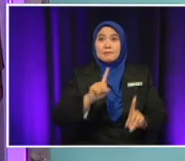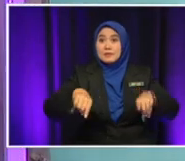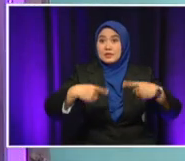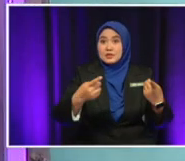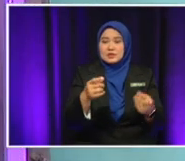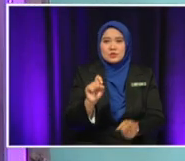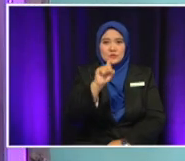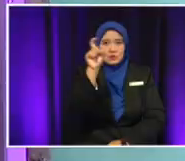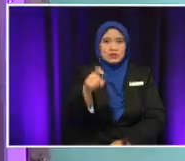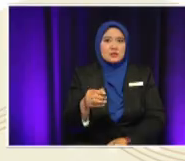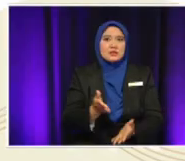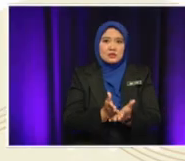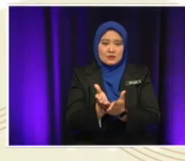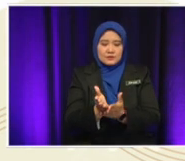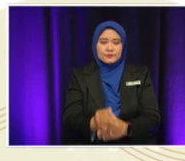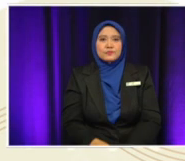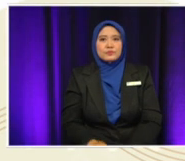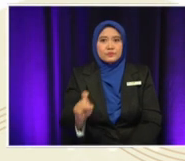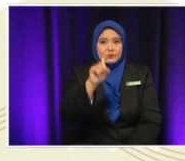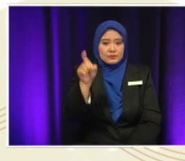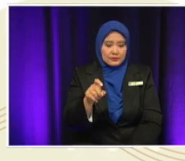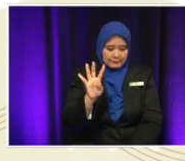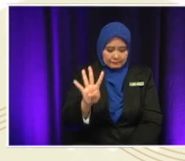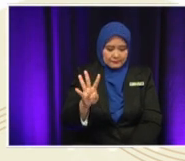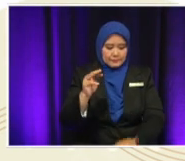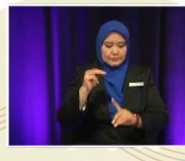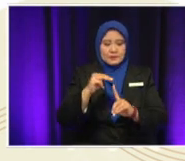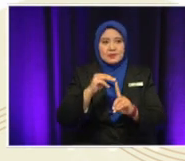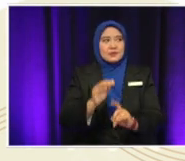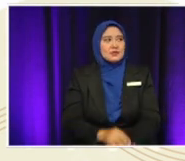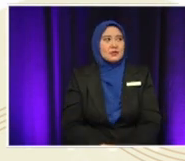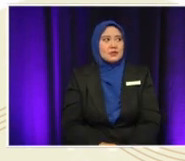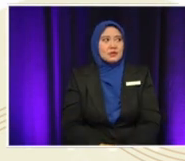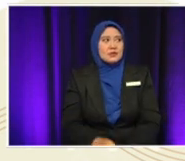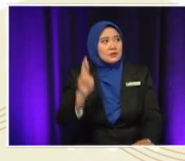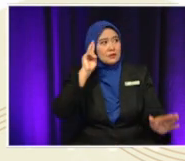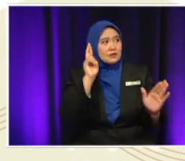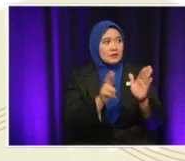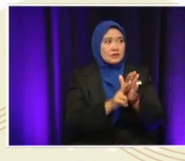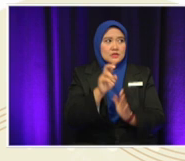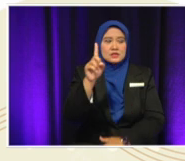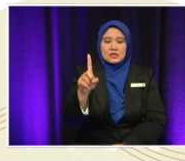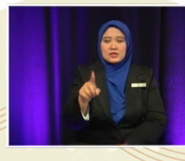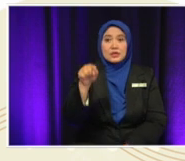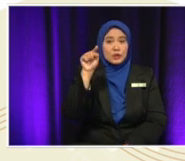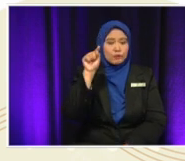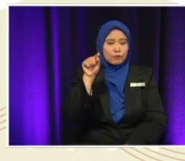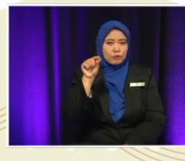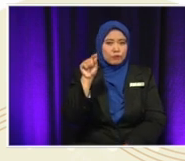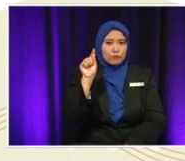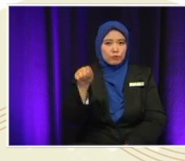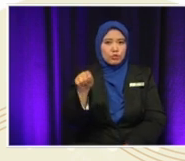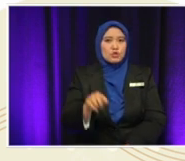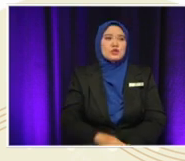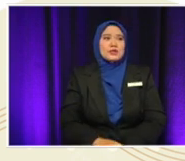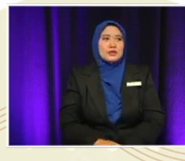contoh soal yang ketiga soal dan 4 markah wajah satu menunjukkan hutang kawalan muat di dahan Camry